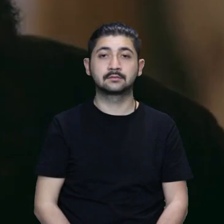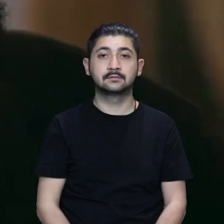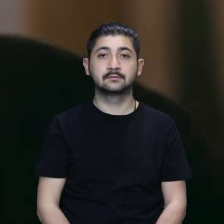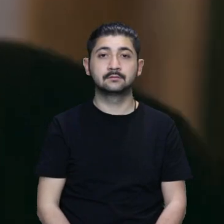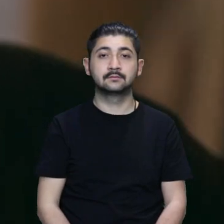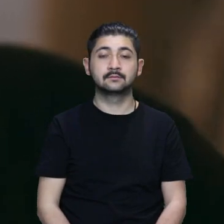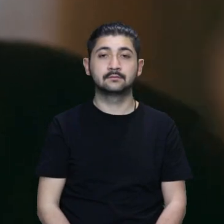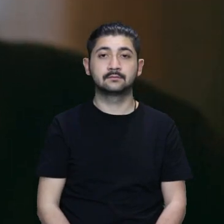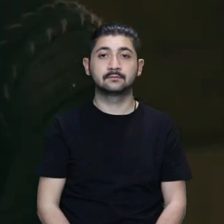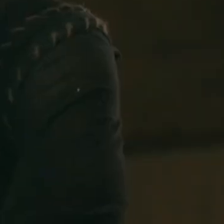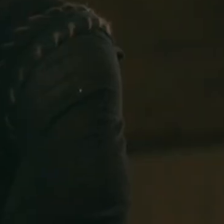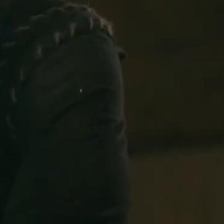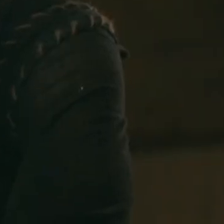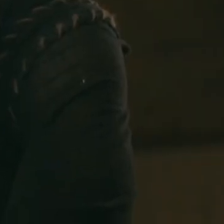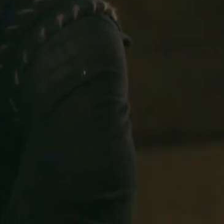Çekip gitti Neccar.